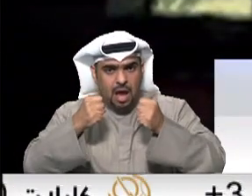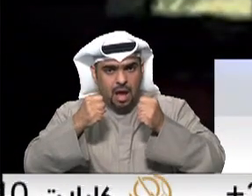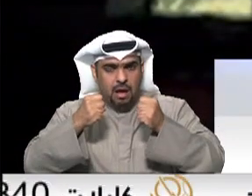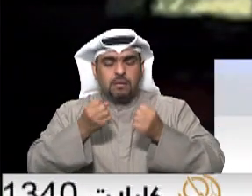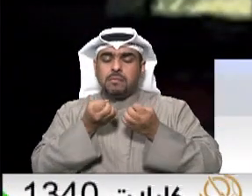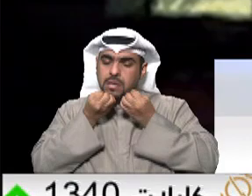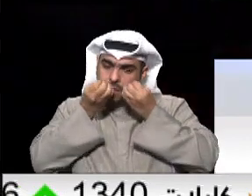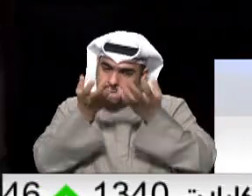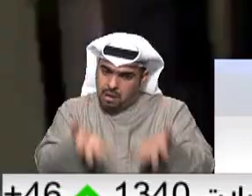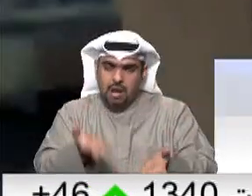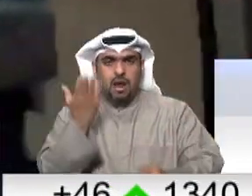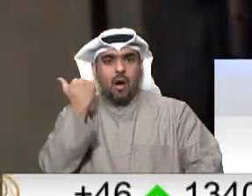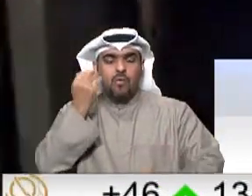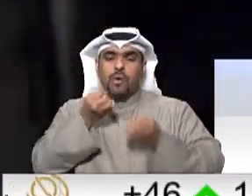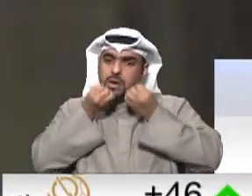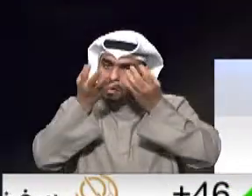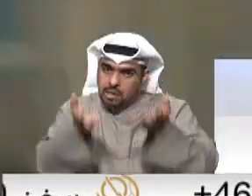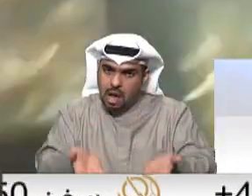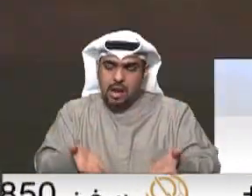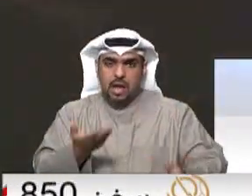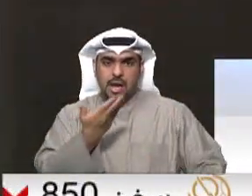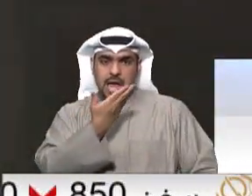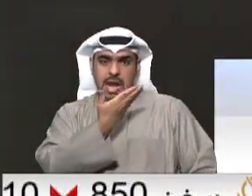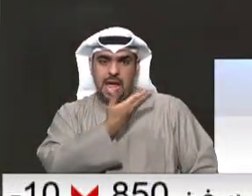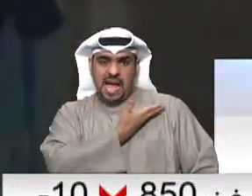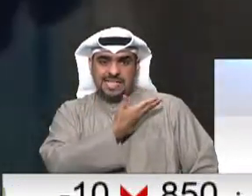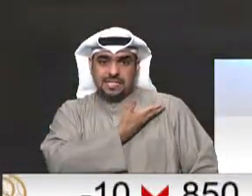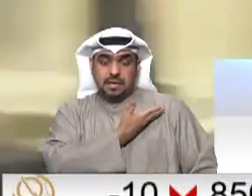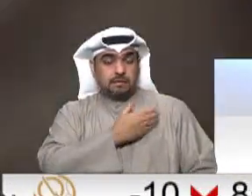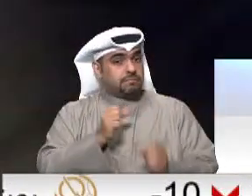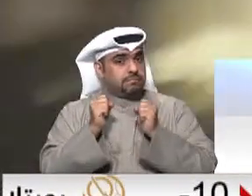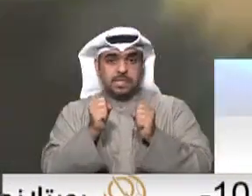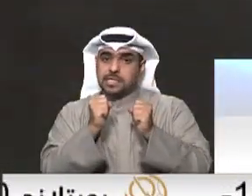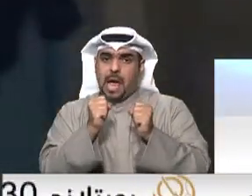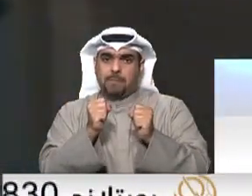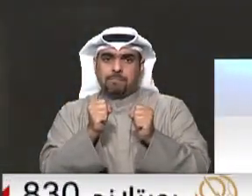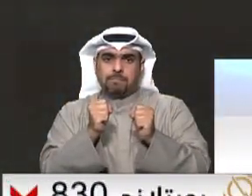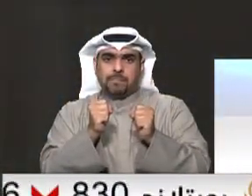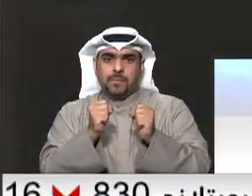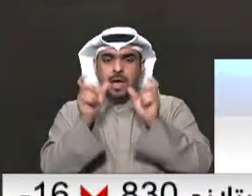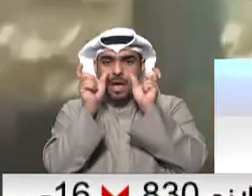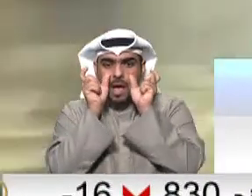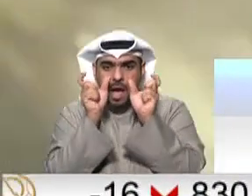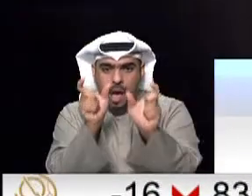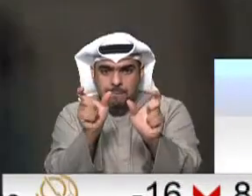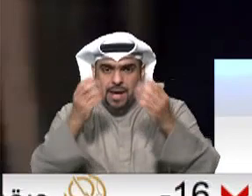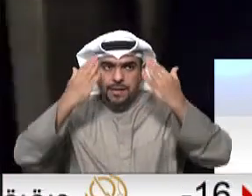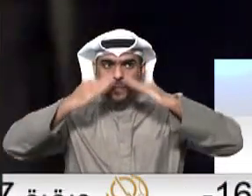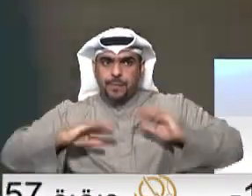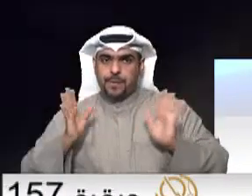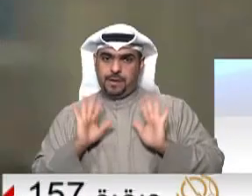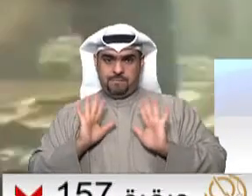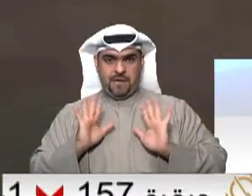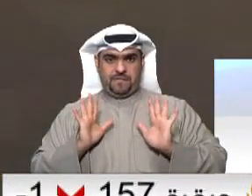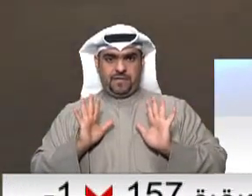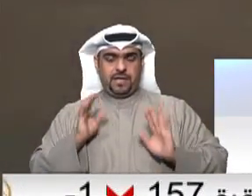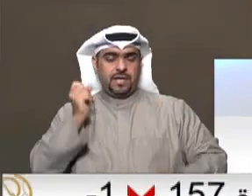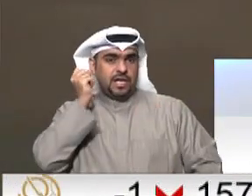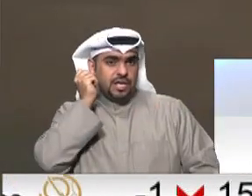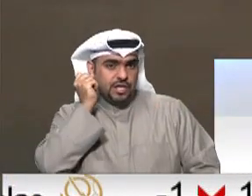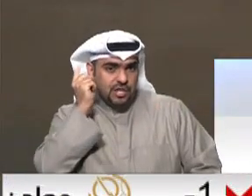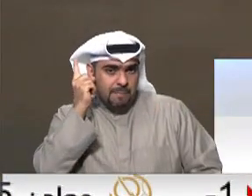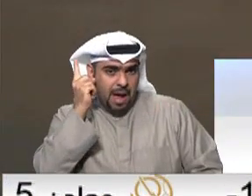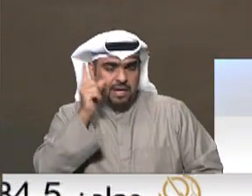واصلت هذه الطائرات غاراتها على مدينة خان يونس ودير البلح ومخيم جباليا ومدينة رفح